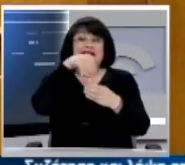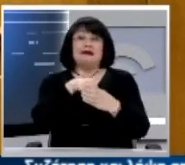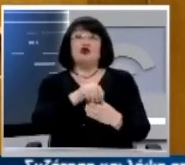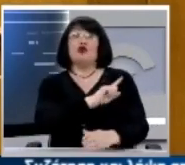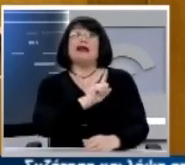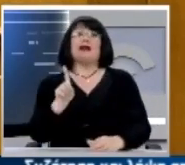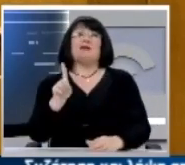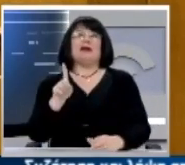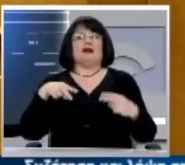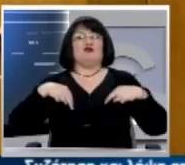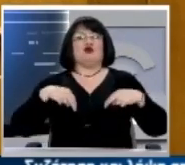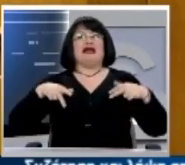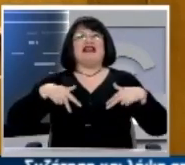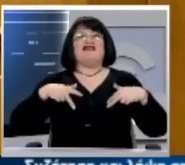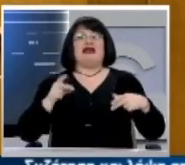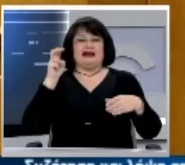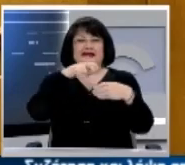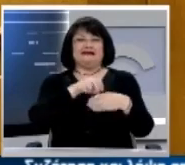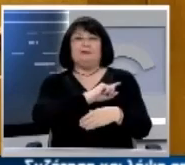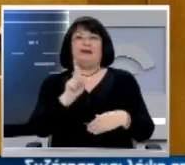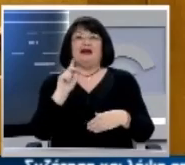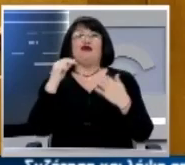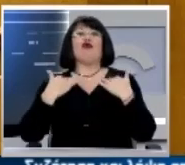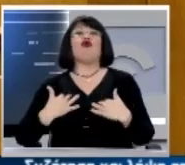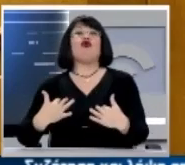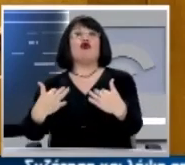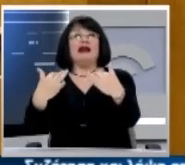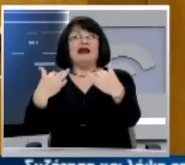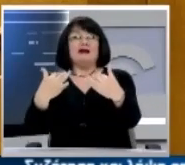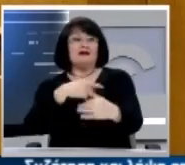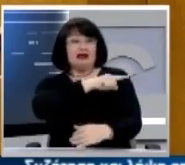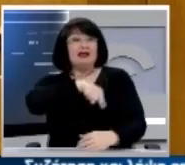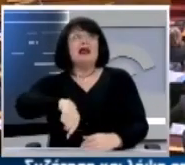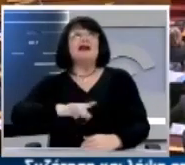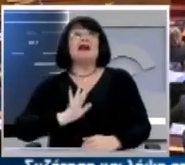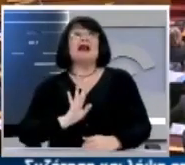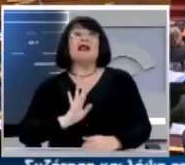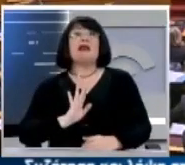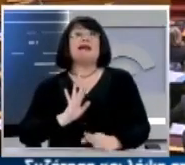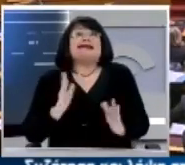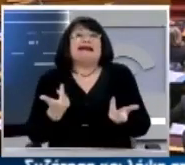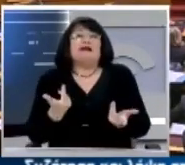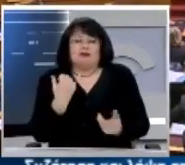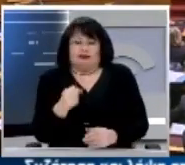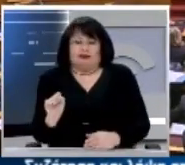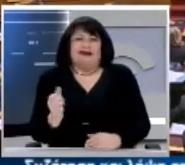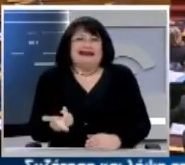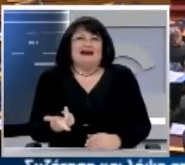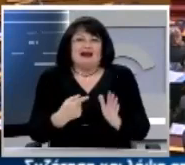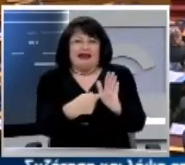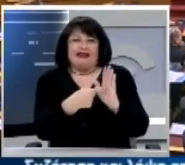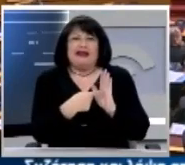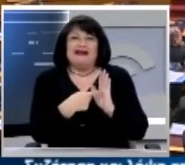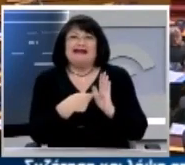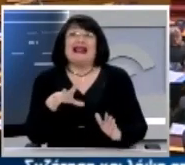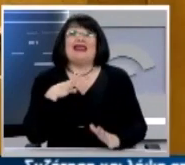εκτελεστικής εξουσίας σε μια συζήτηση που αφορά το κοινοβούλιο, η μη εμφάνισή του εδώ σήμερα δείχνει κάτι άλλο. Δείχνει ότι δεν θέλει να